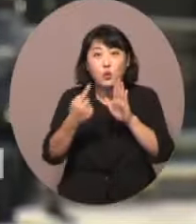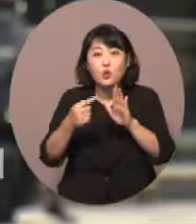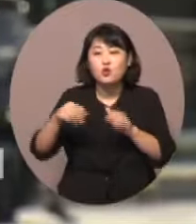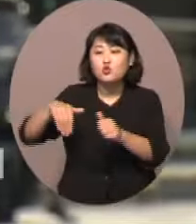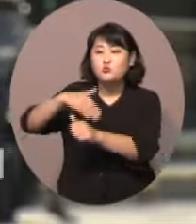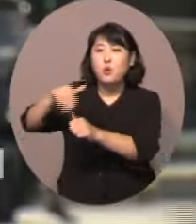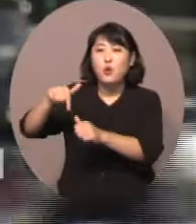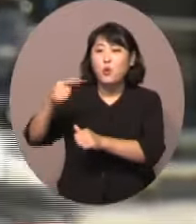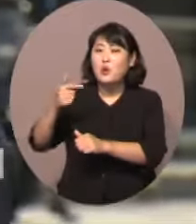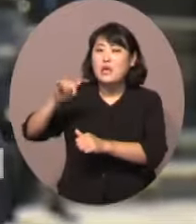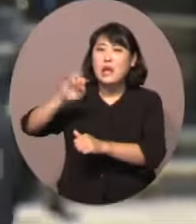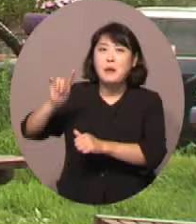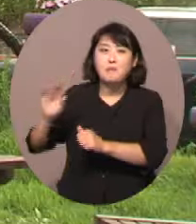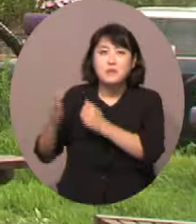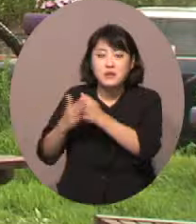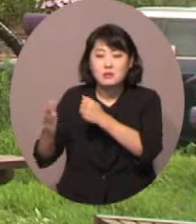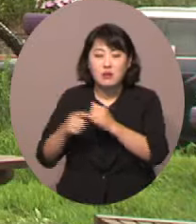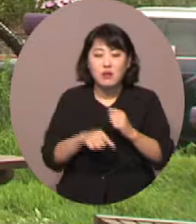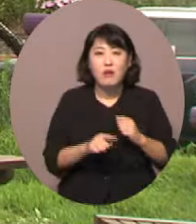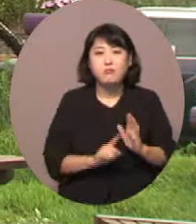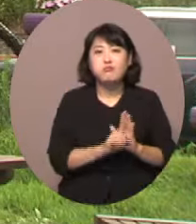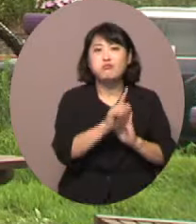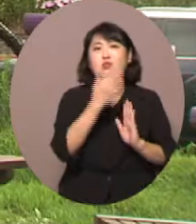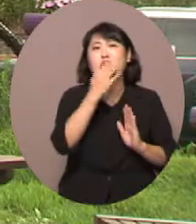고기압의 영향을 받아 다시 기온이 오를 수